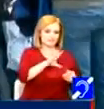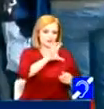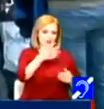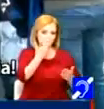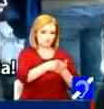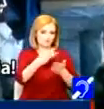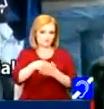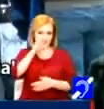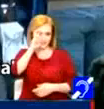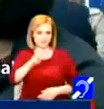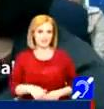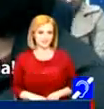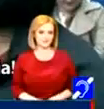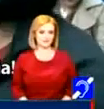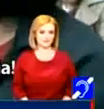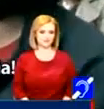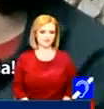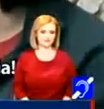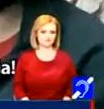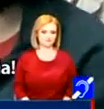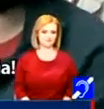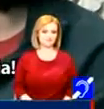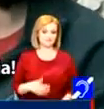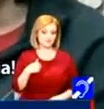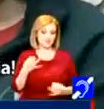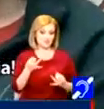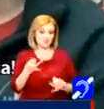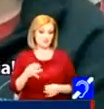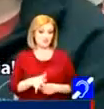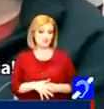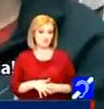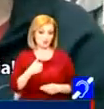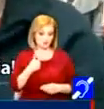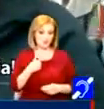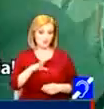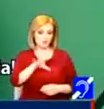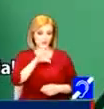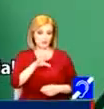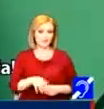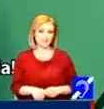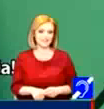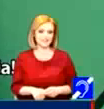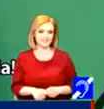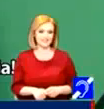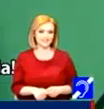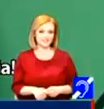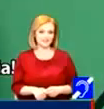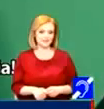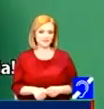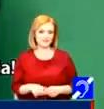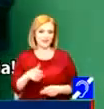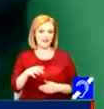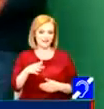looking forward to it. Bah, je le trouve génial chaque année en fait oui, la photo en fait c'est génial que on puisse la faire donc